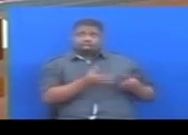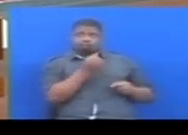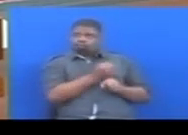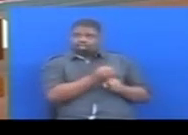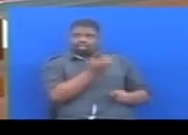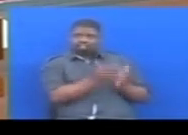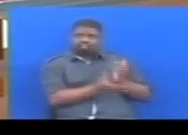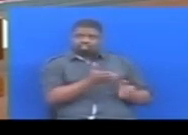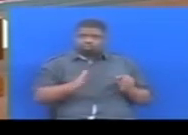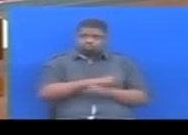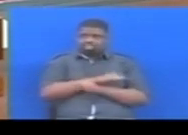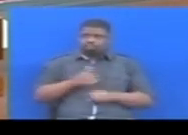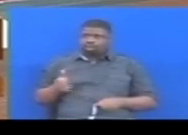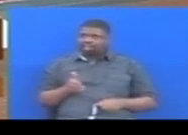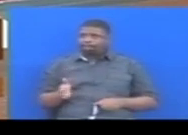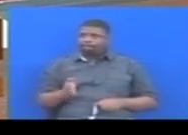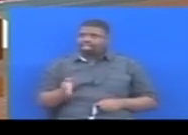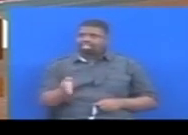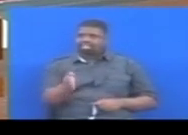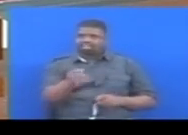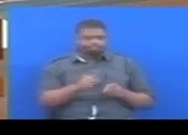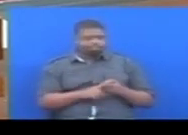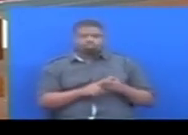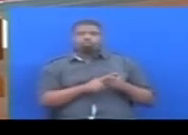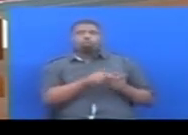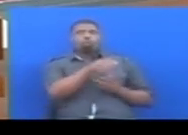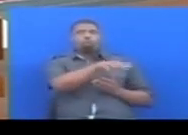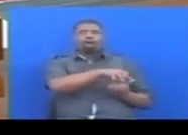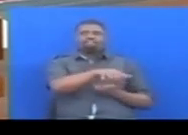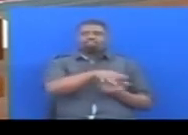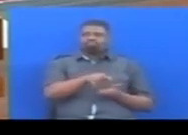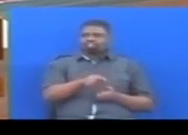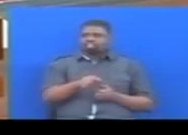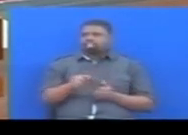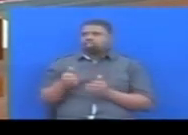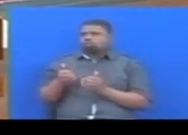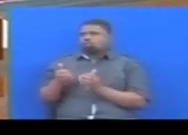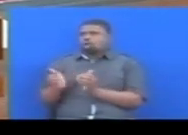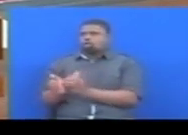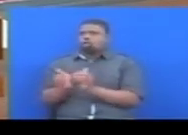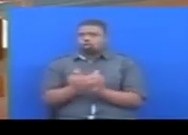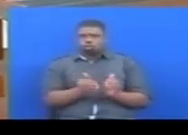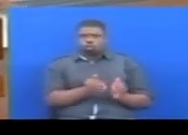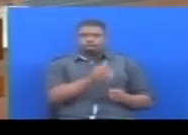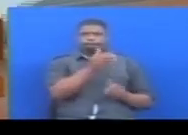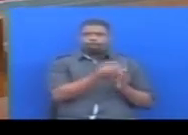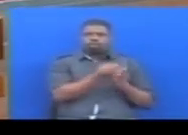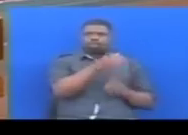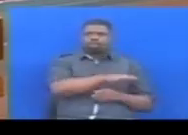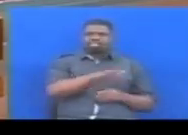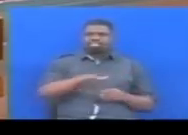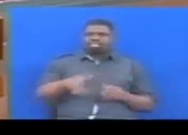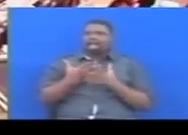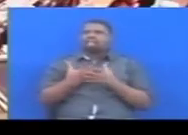samaki, wavuvi wadogo wazawa wa Kigoma na mazingira yanaweza yakaathirika.